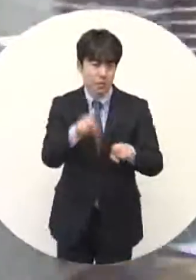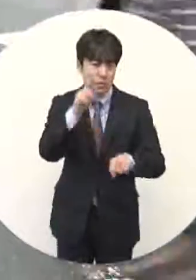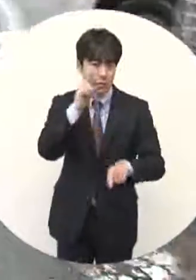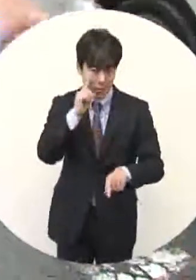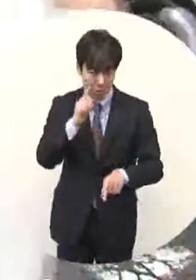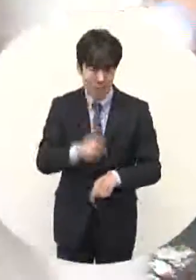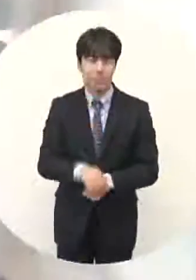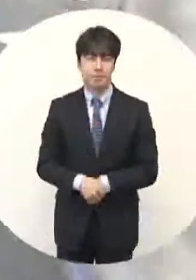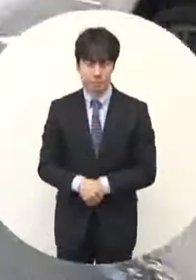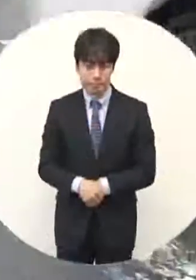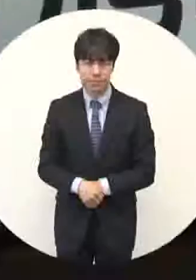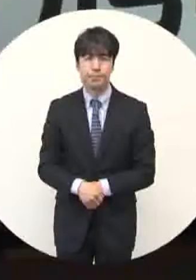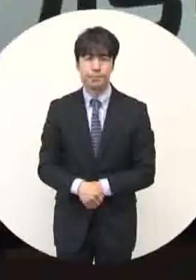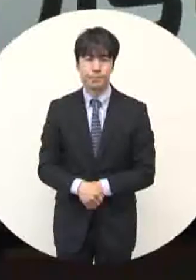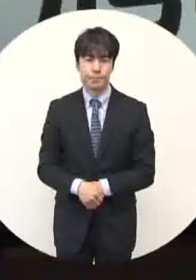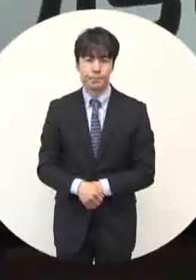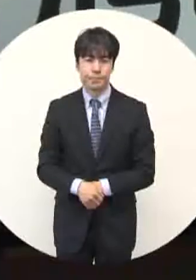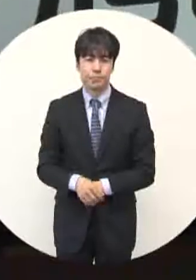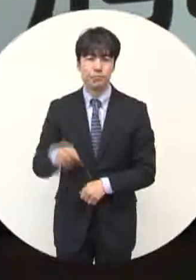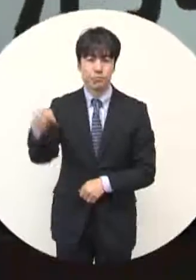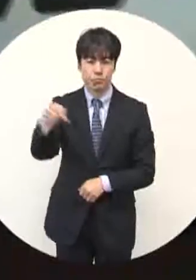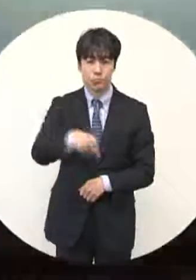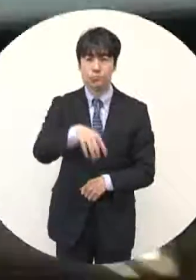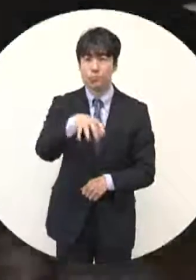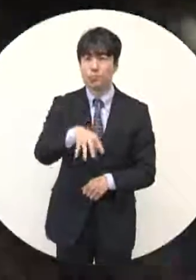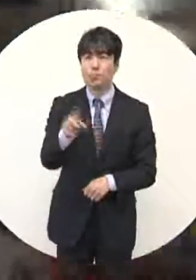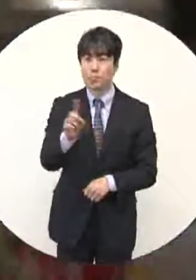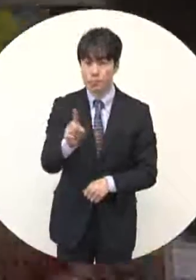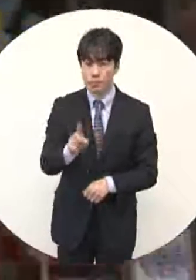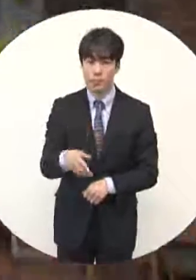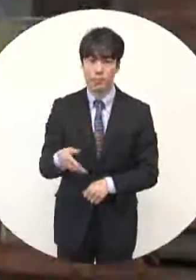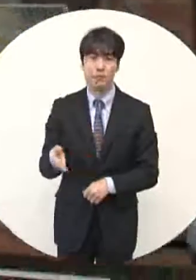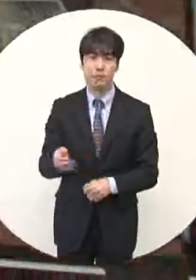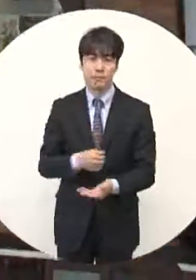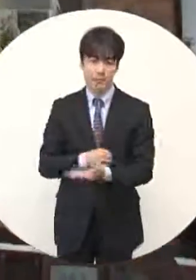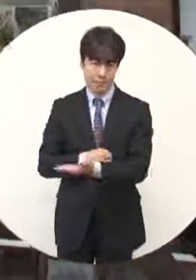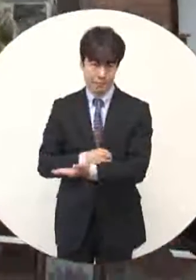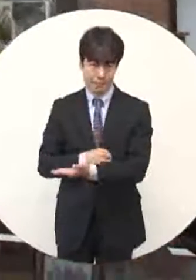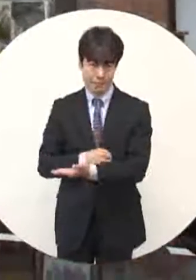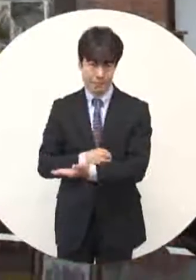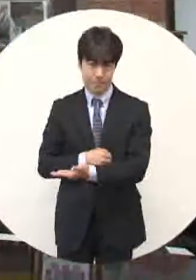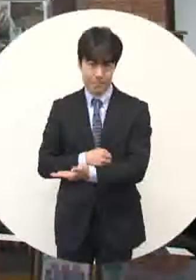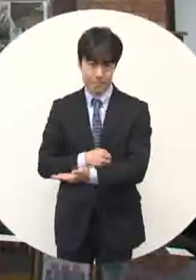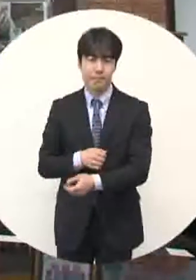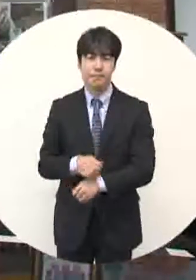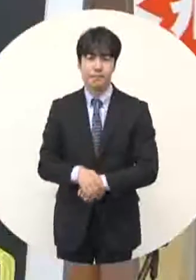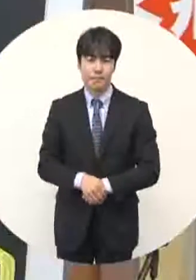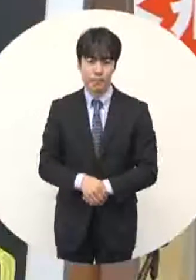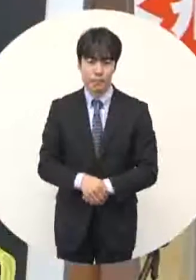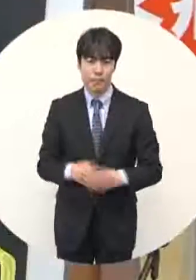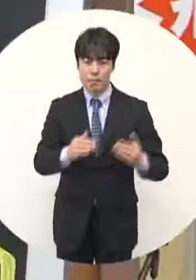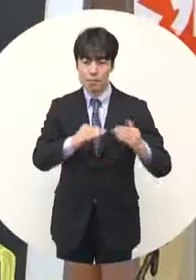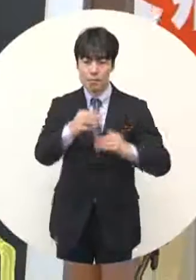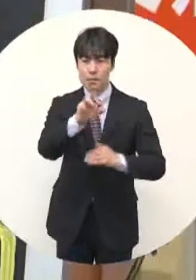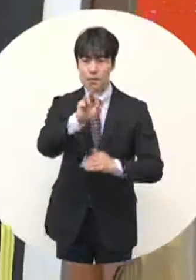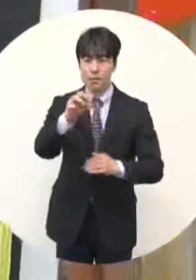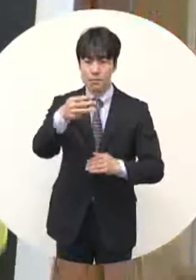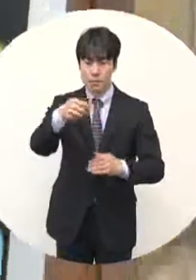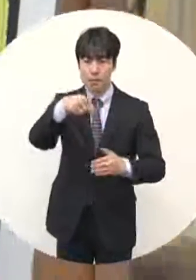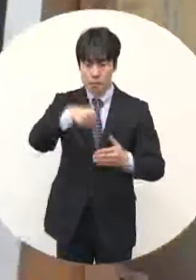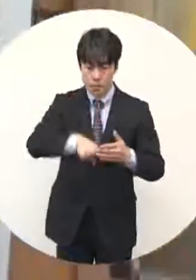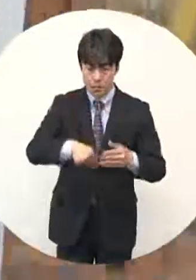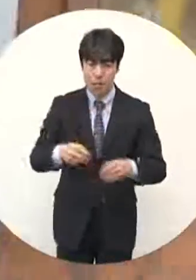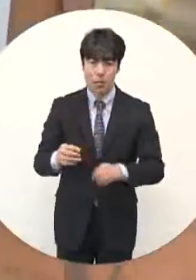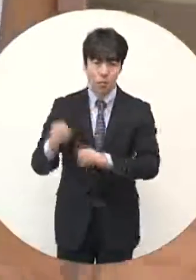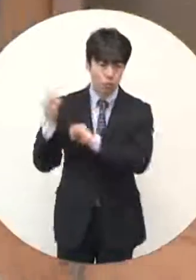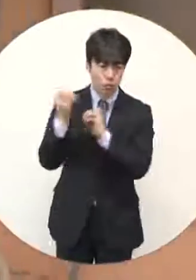そしてやってきたのは蒲生旭町整骨院。こちらの町ゼミでは 獣生士が教える